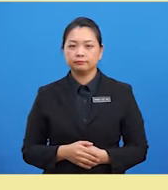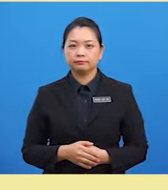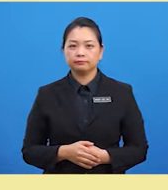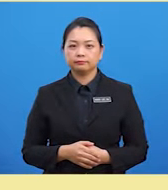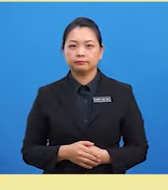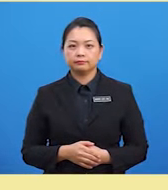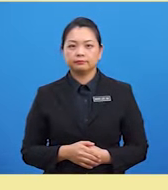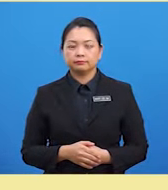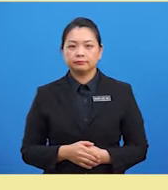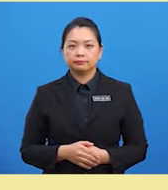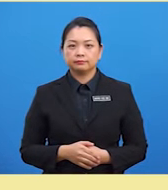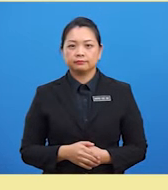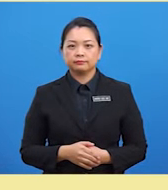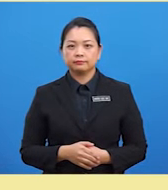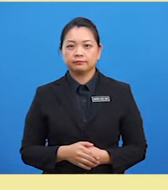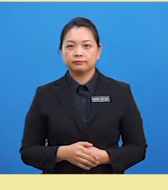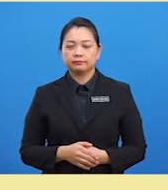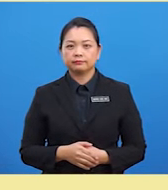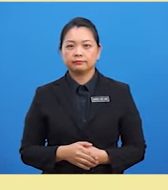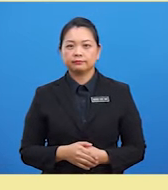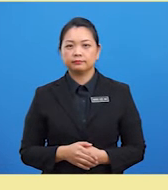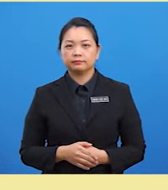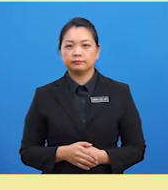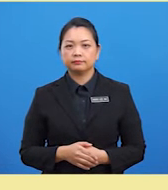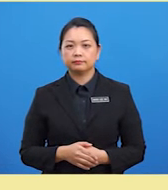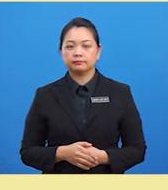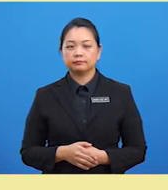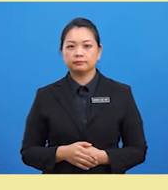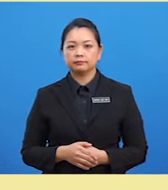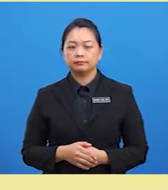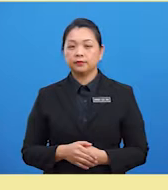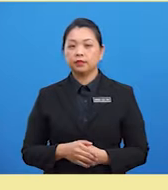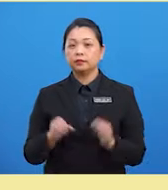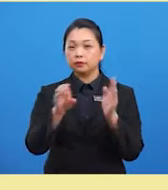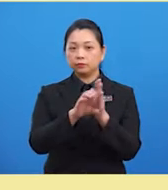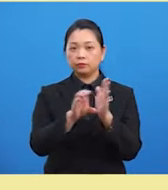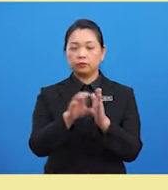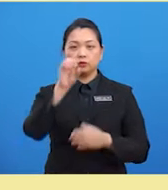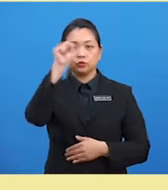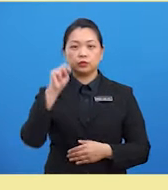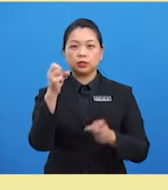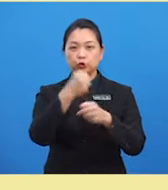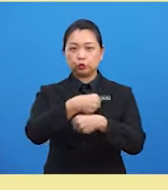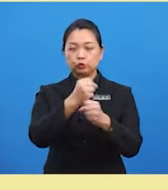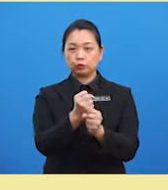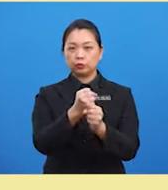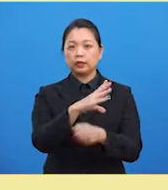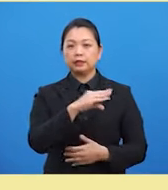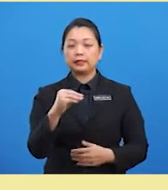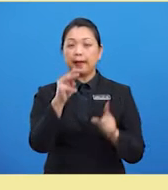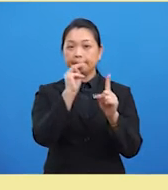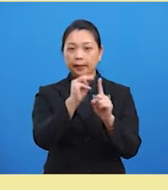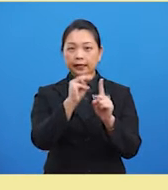Ini juga merupakan contoh soalan struktur dan jumlah peruntukan markah